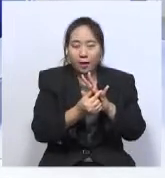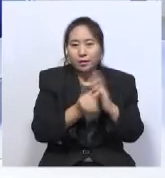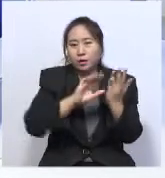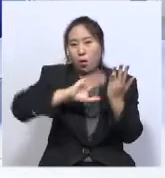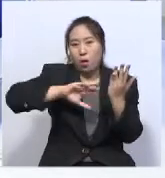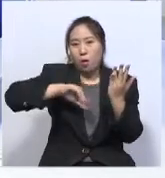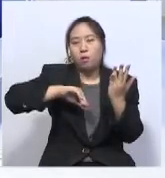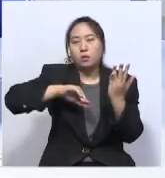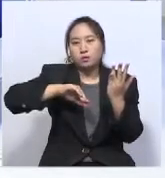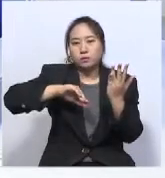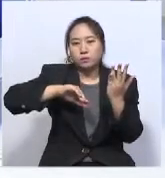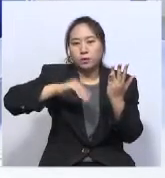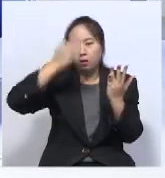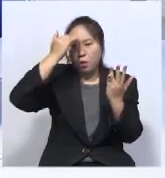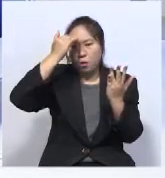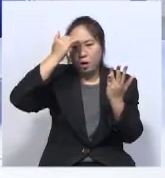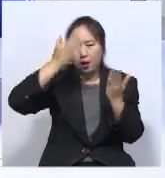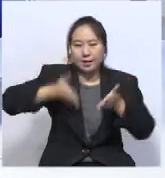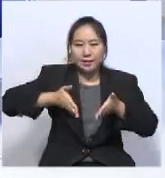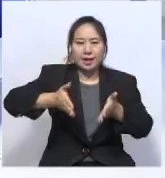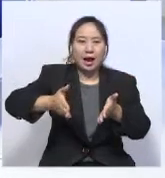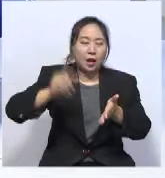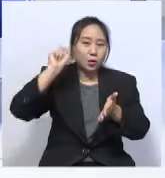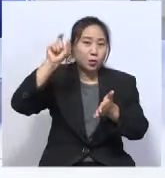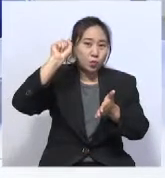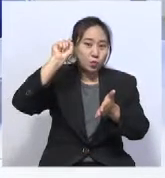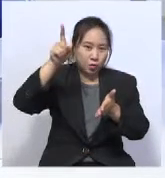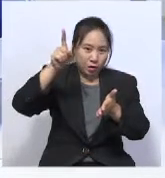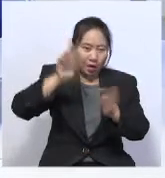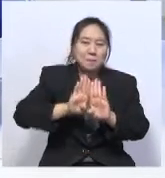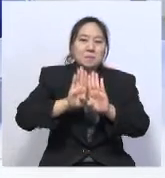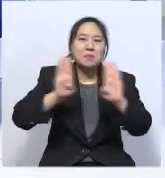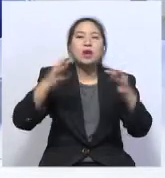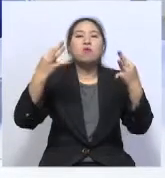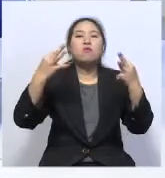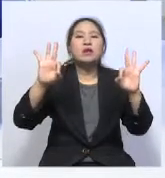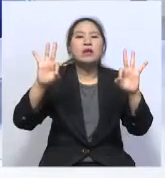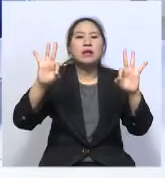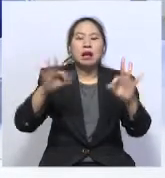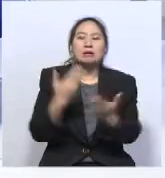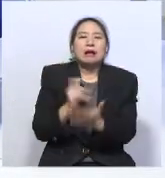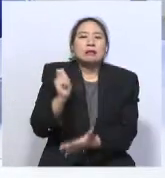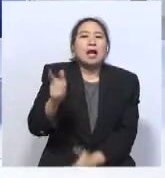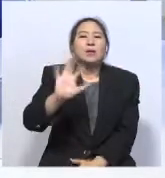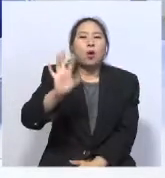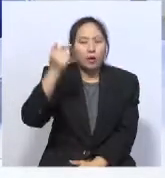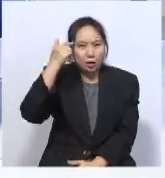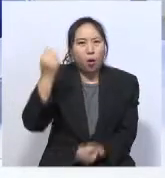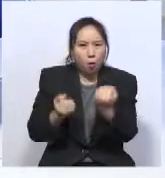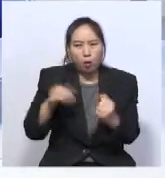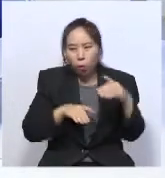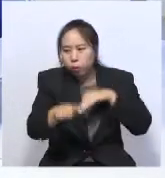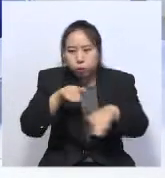พราะว่ามอเตอร์เวย์นั้นเปิดให้บริการประชาชนนั้นวิ่งฟรีนะครับซึ่งจุดนี้น่าจะมีประชาชนมาใช้มากแ